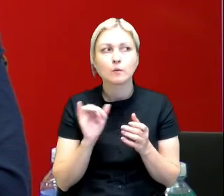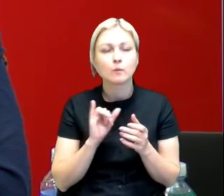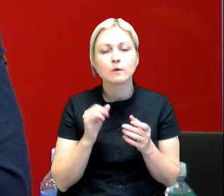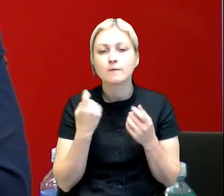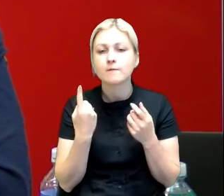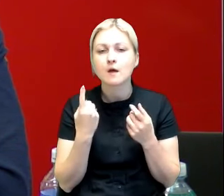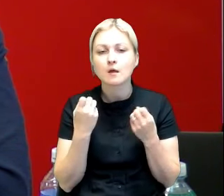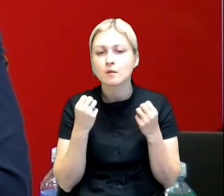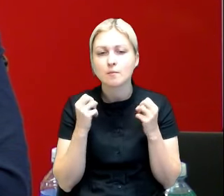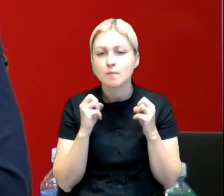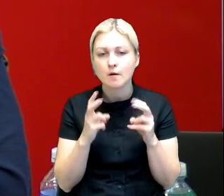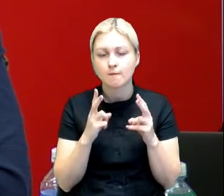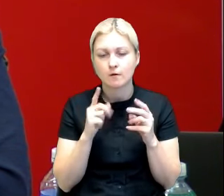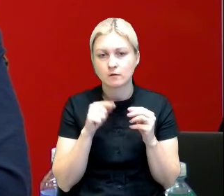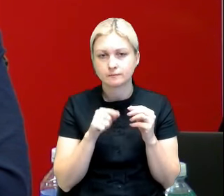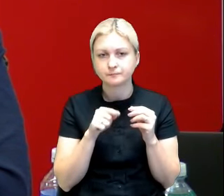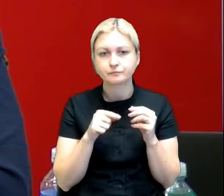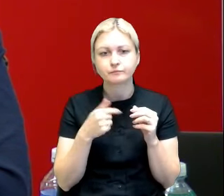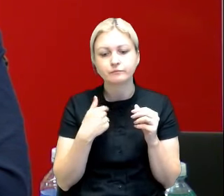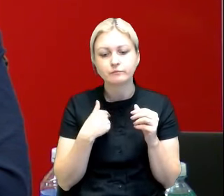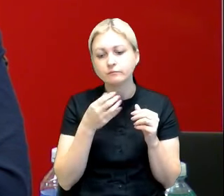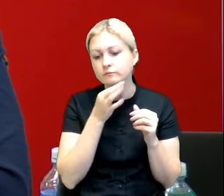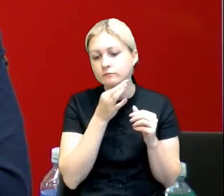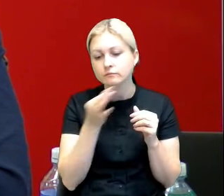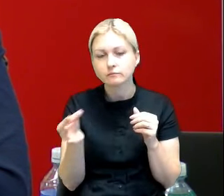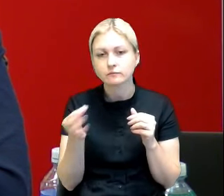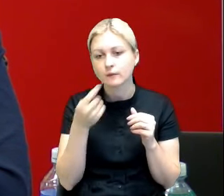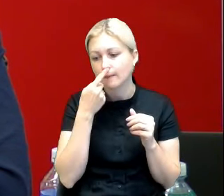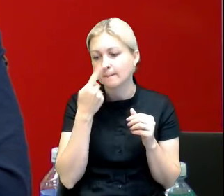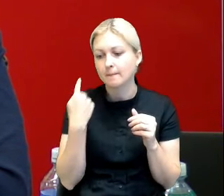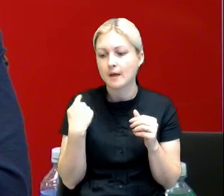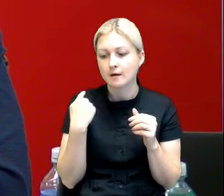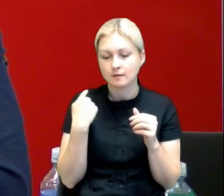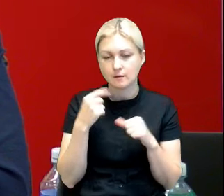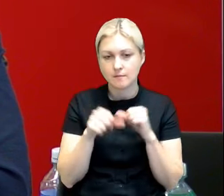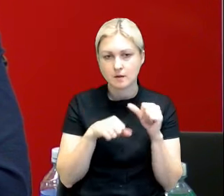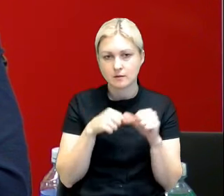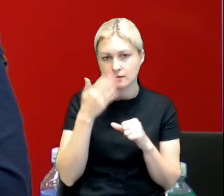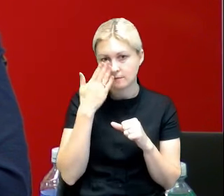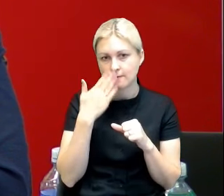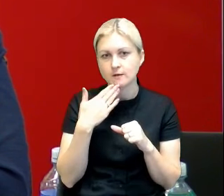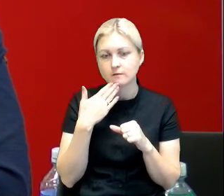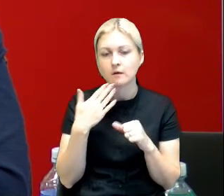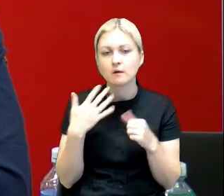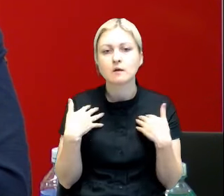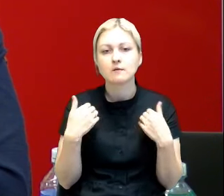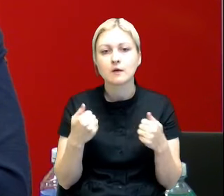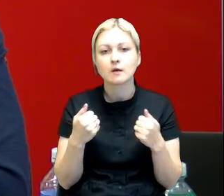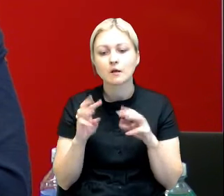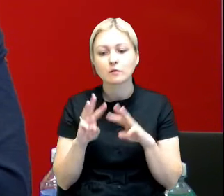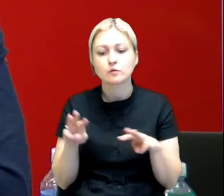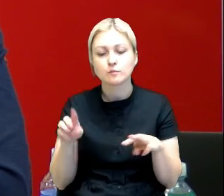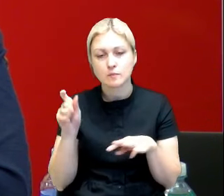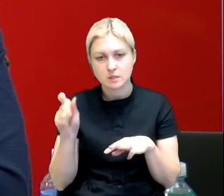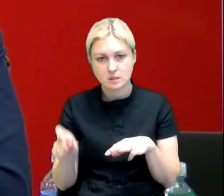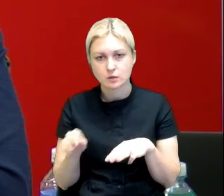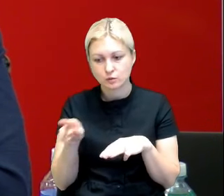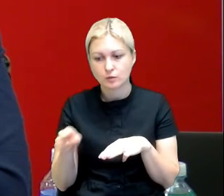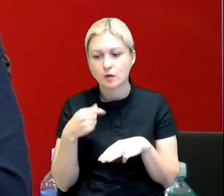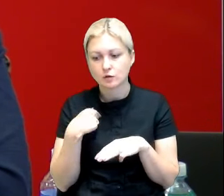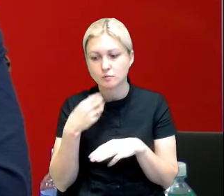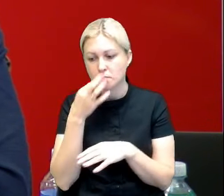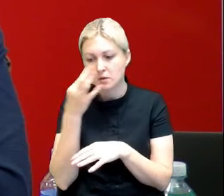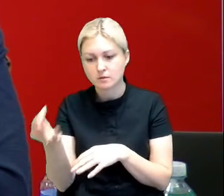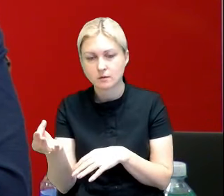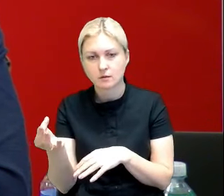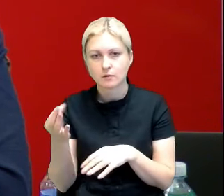grėsmių kurią aš įvardinau pabrėšiu praeitų metų vasarą sveikatos ministrui tai kad tuo metu buvo apie